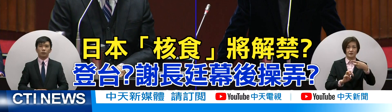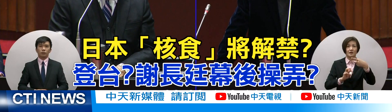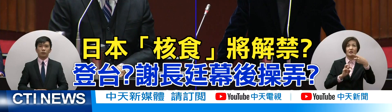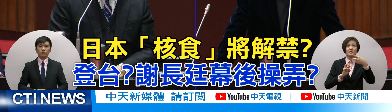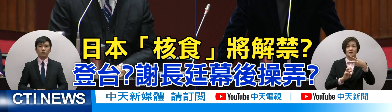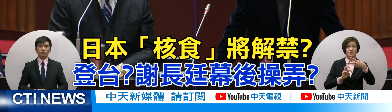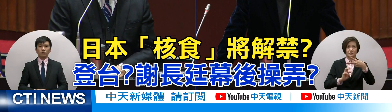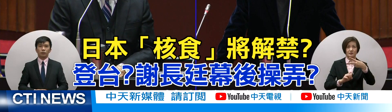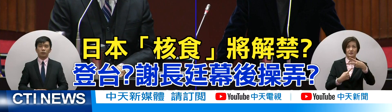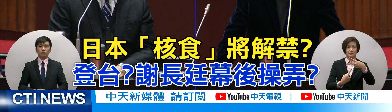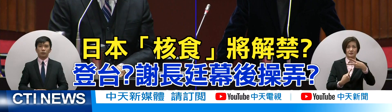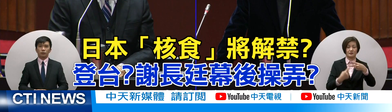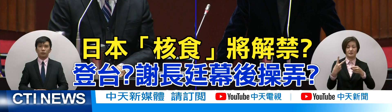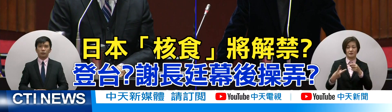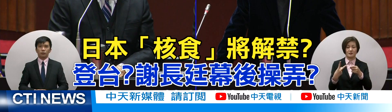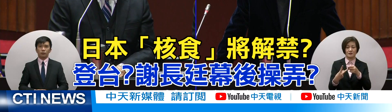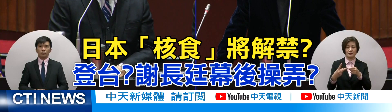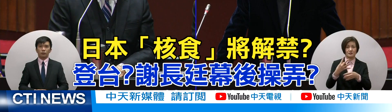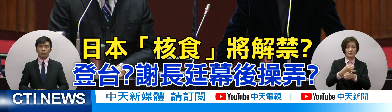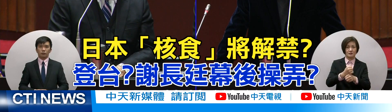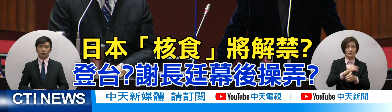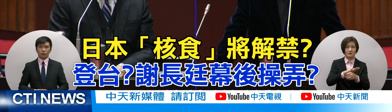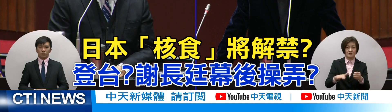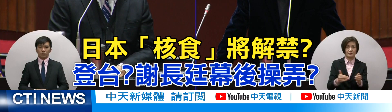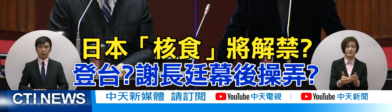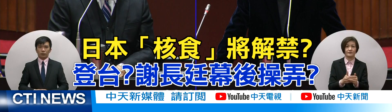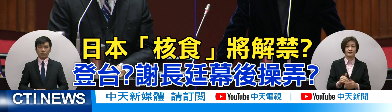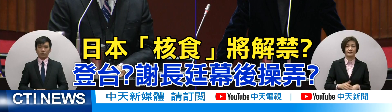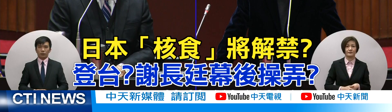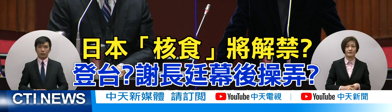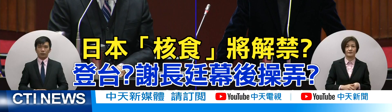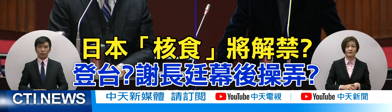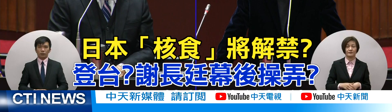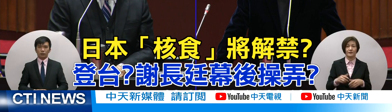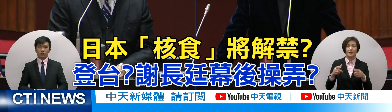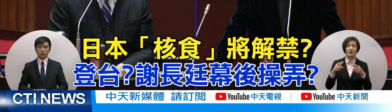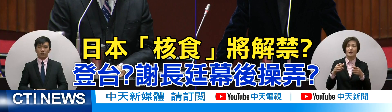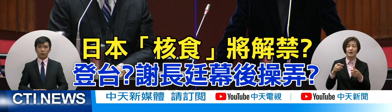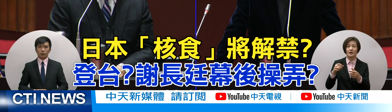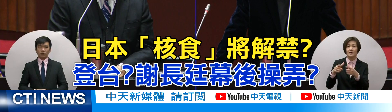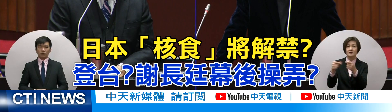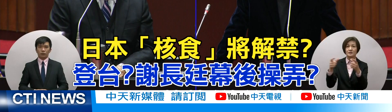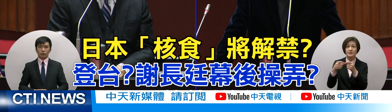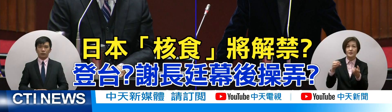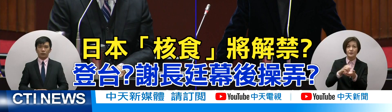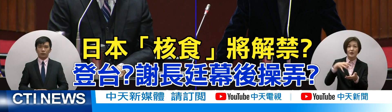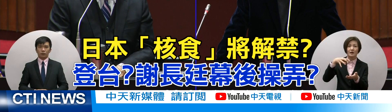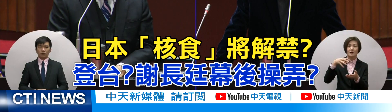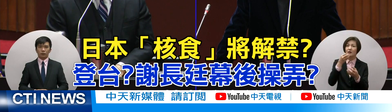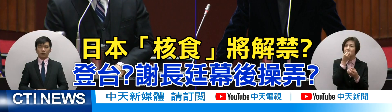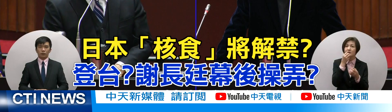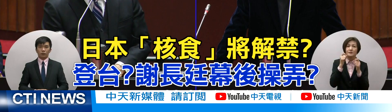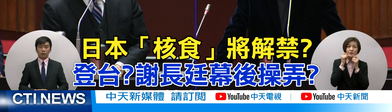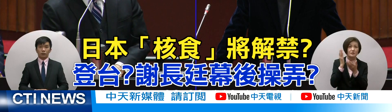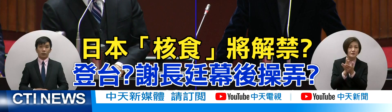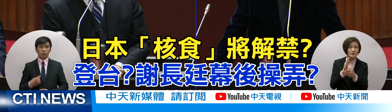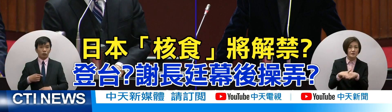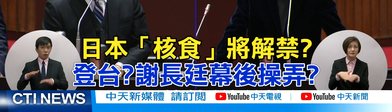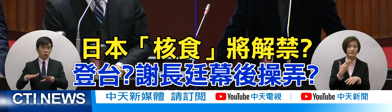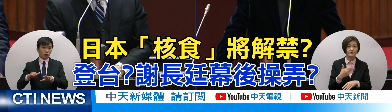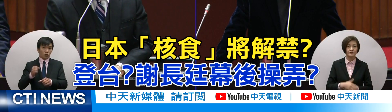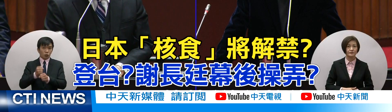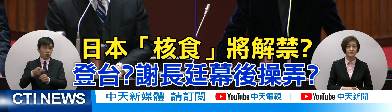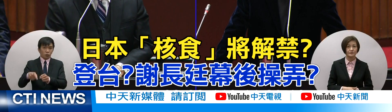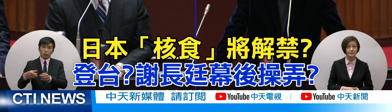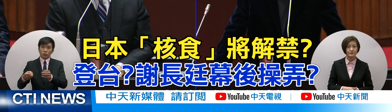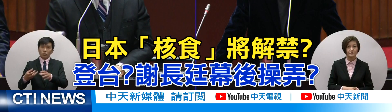到了，你们会不会？宣布日本的核食进口到台湾来， 我们现在没有做这样讨